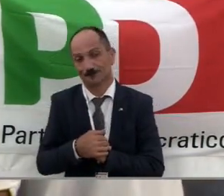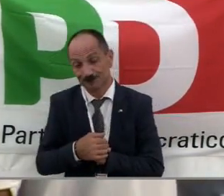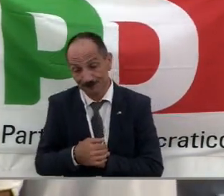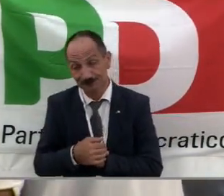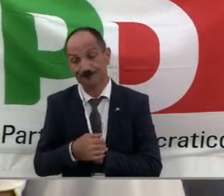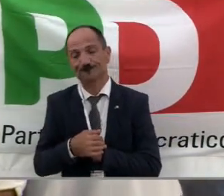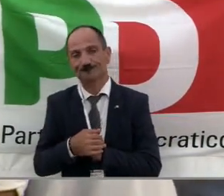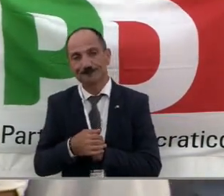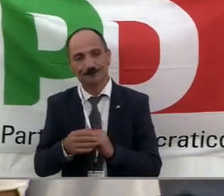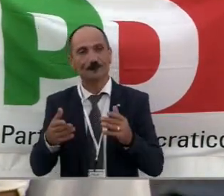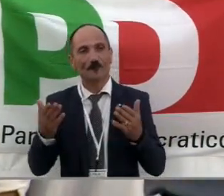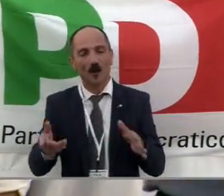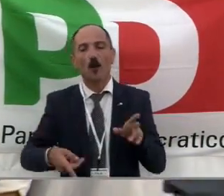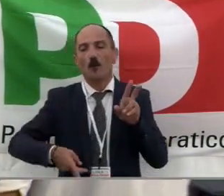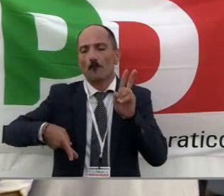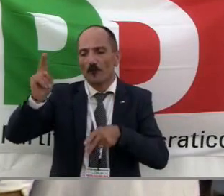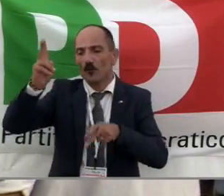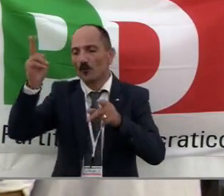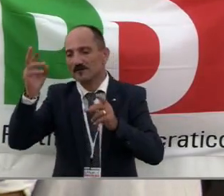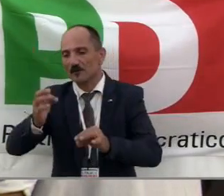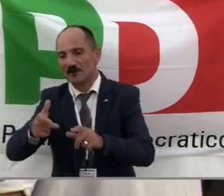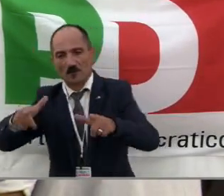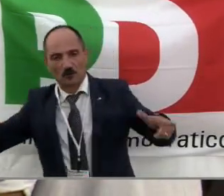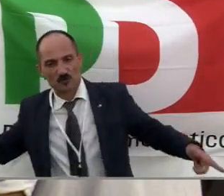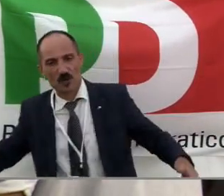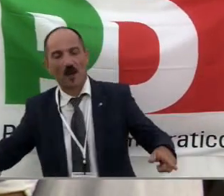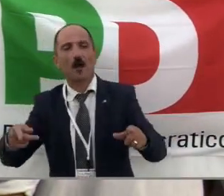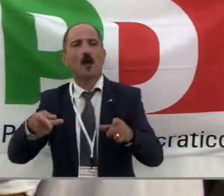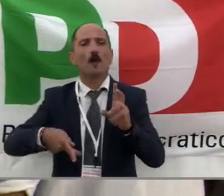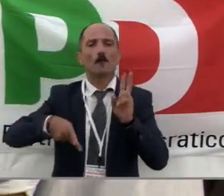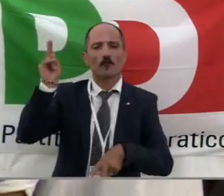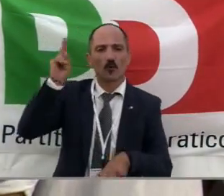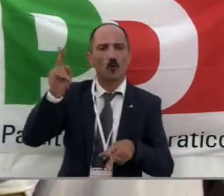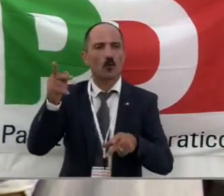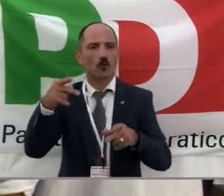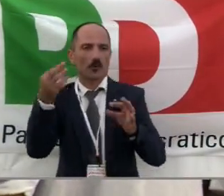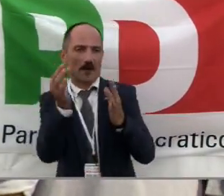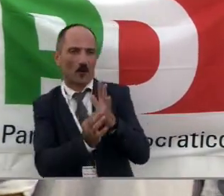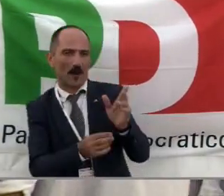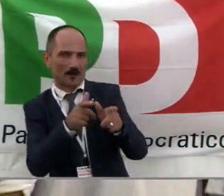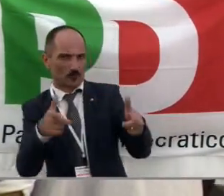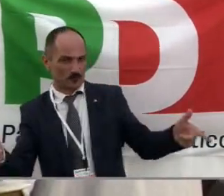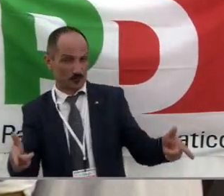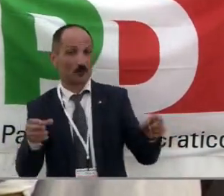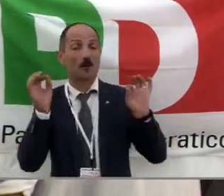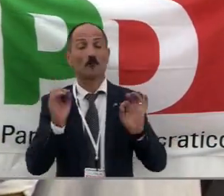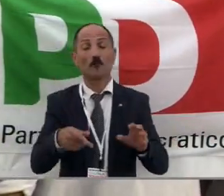che genererà più insicurezza, più irregolarità, più